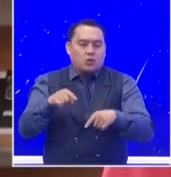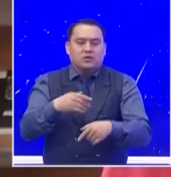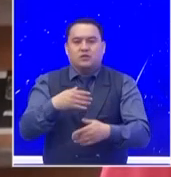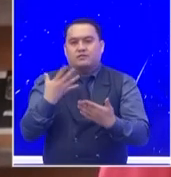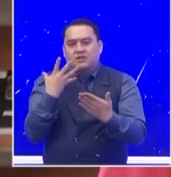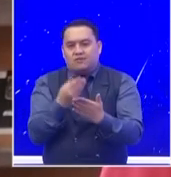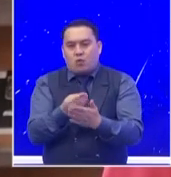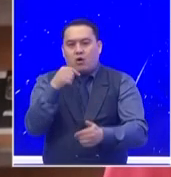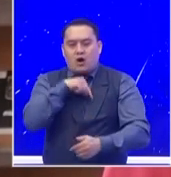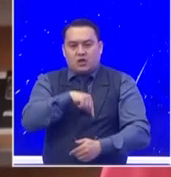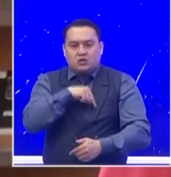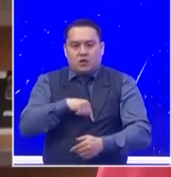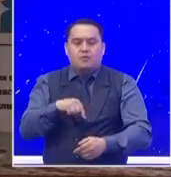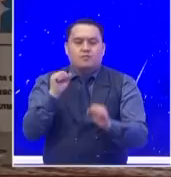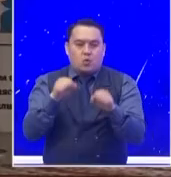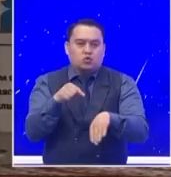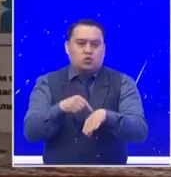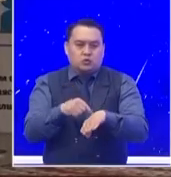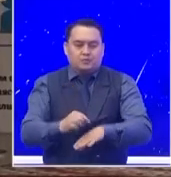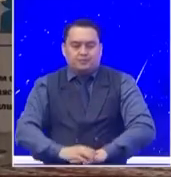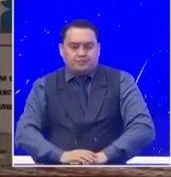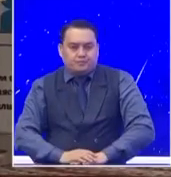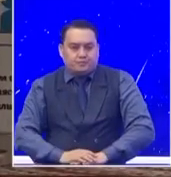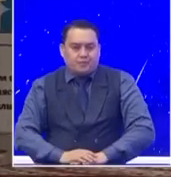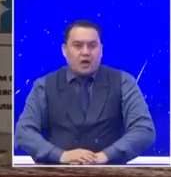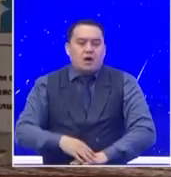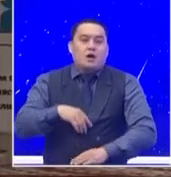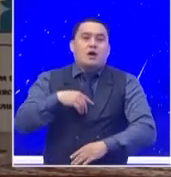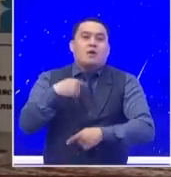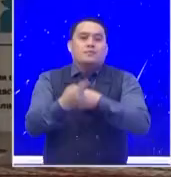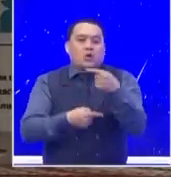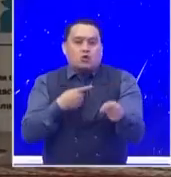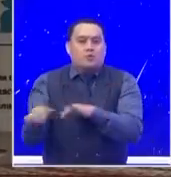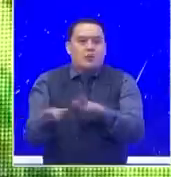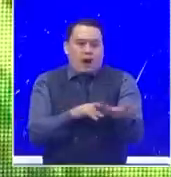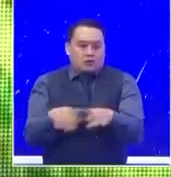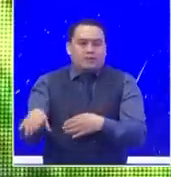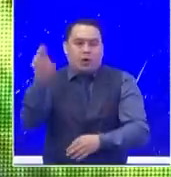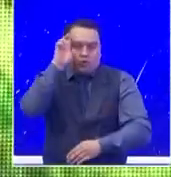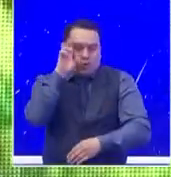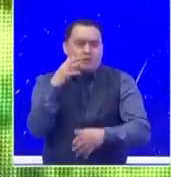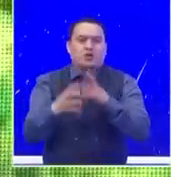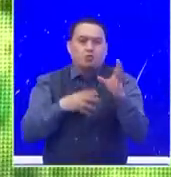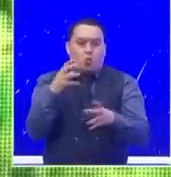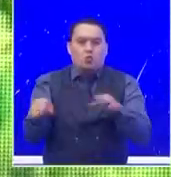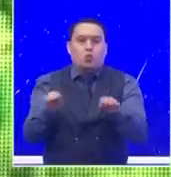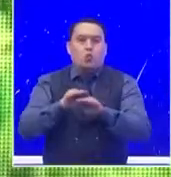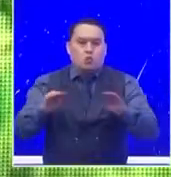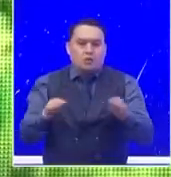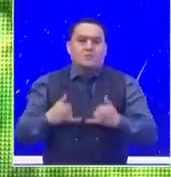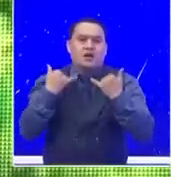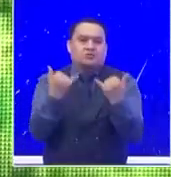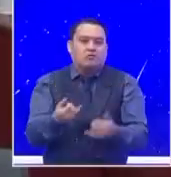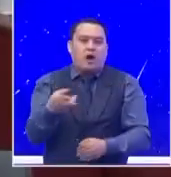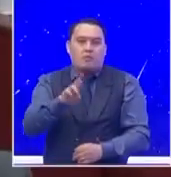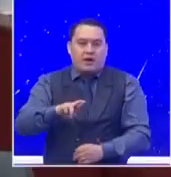родине в каждом молодом казахстанце. В текущем году в стране пройдет ряд мероприятий на государственном и международном уровнях, посвященные году